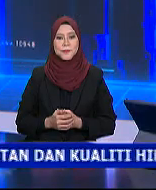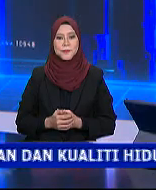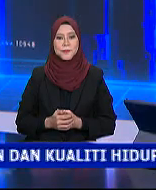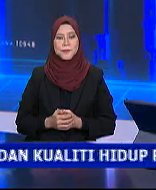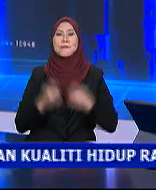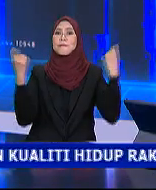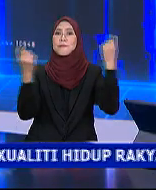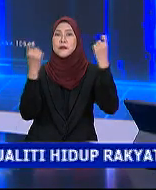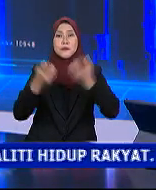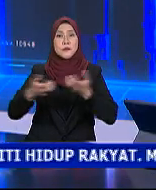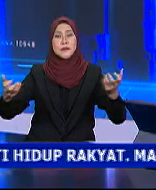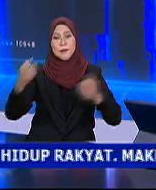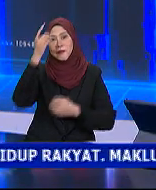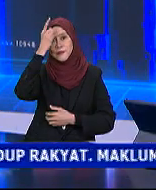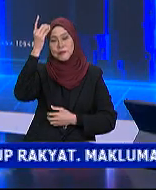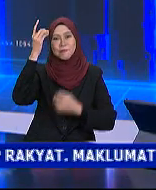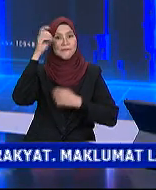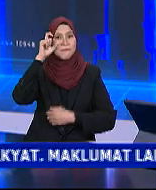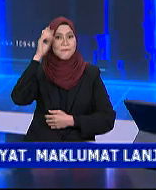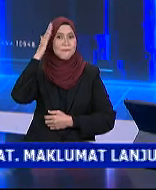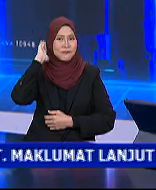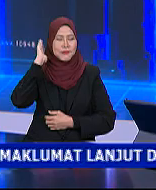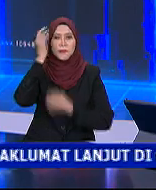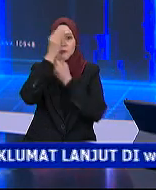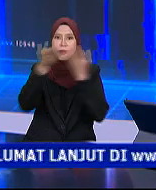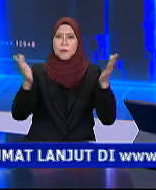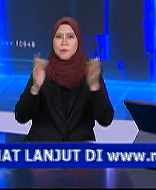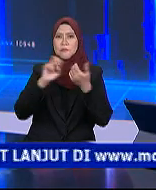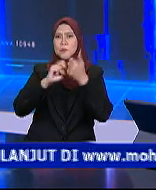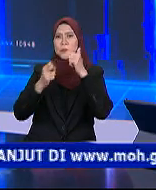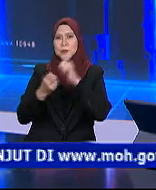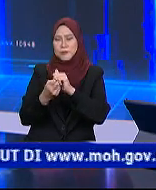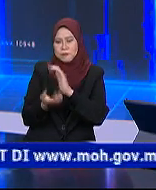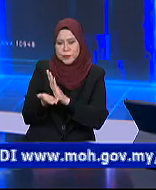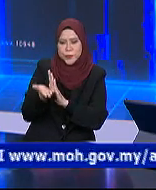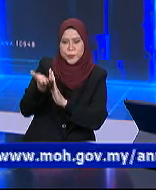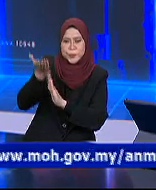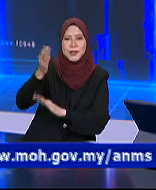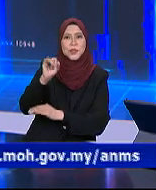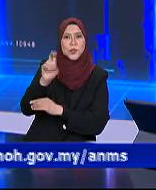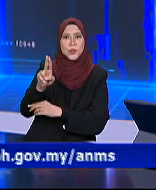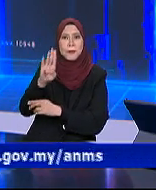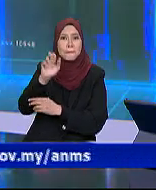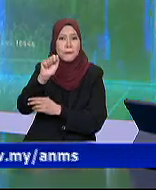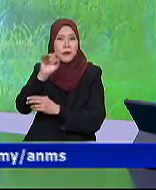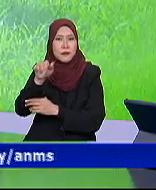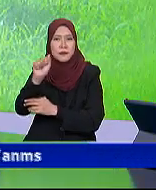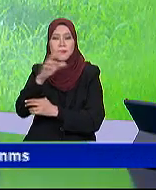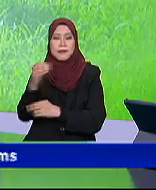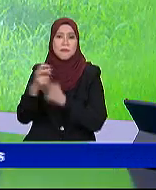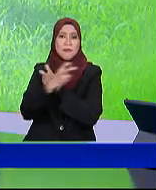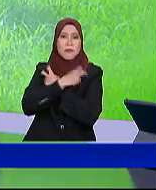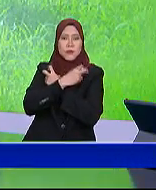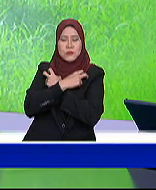Ya, pada majlis berasingan, Datuk Seri Ismail Sabri memaklumkan isu kenaikan harga baja dan racun tanaman yang